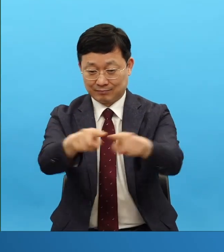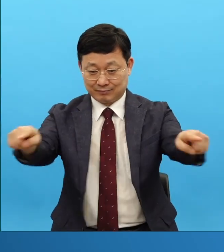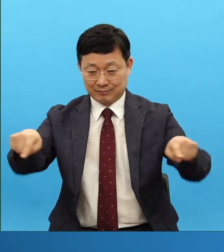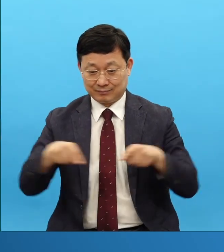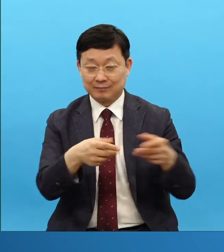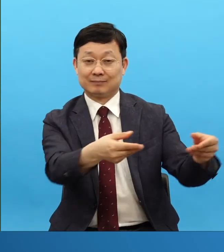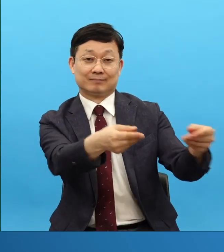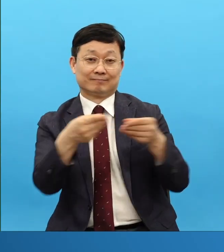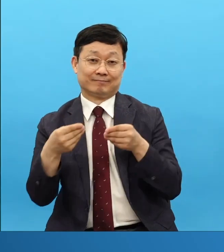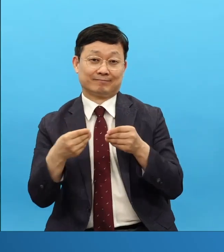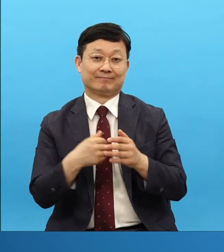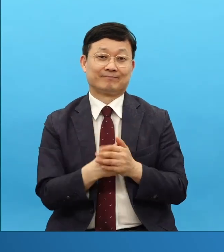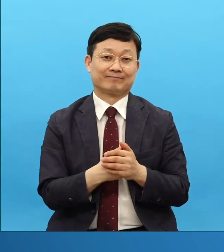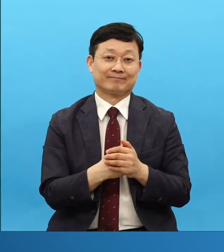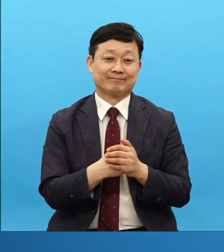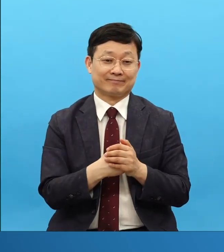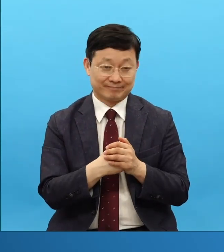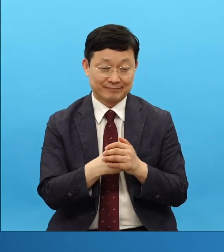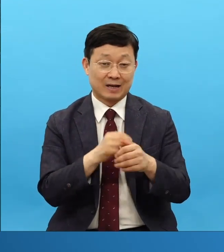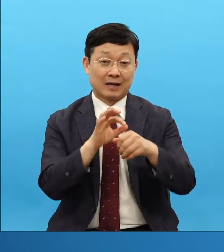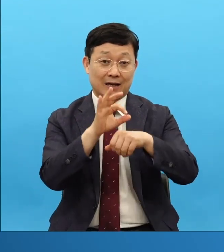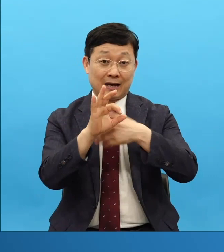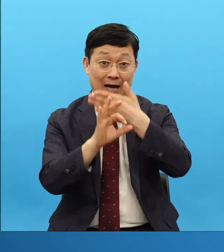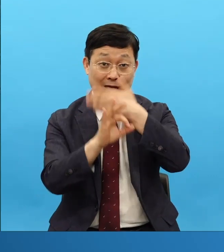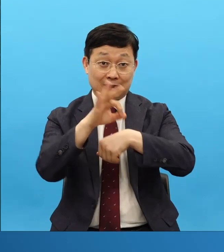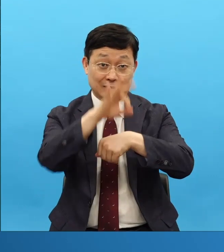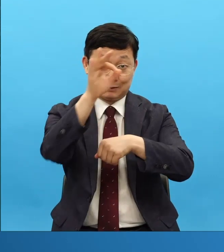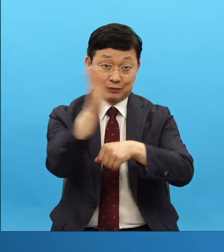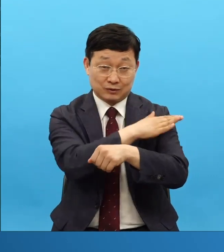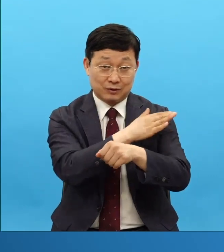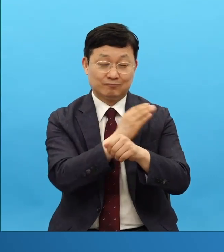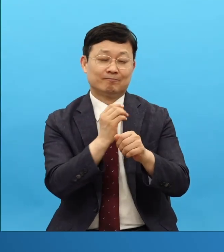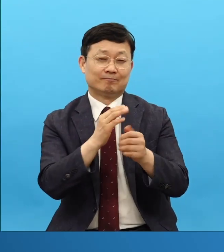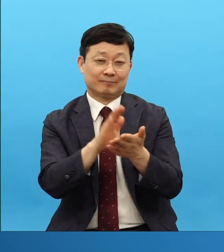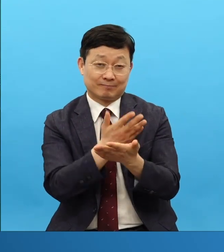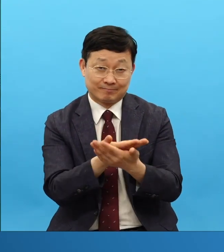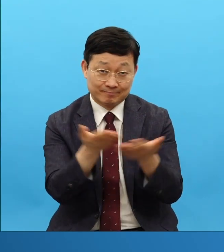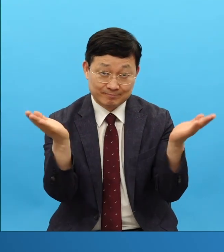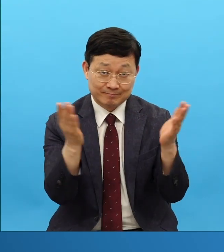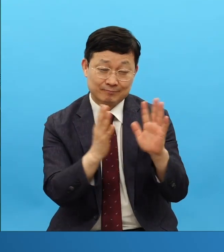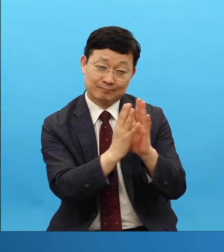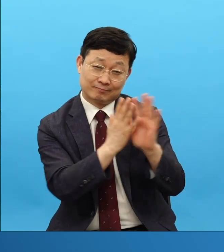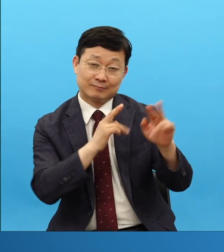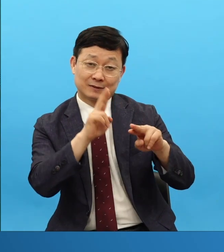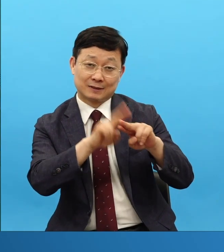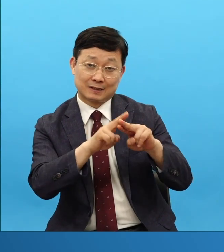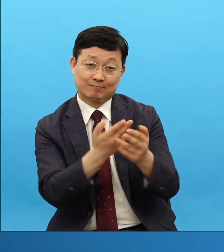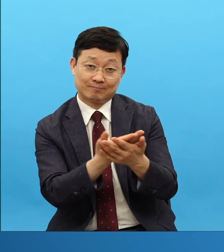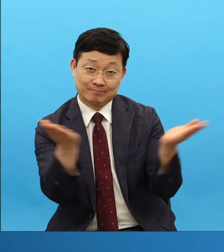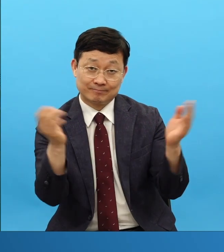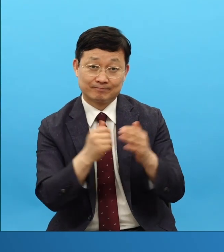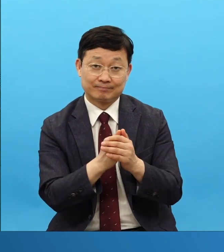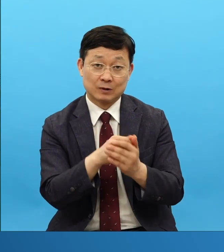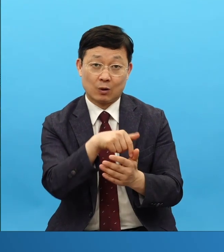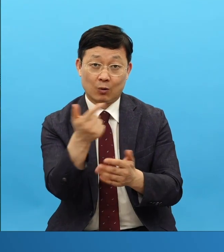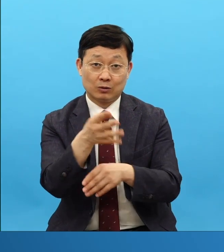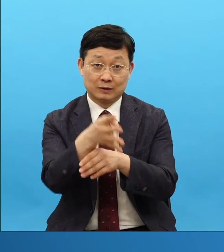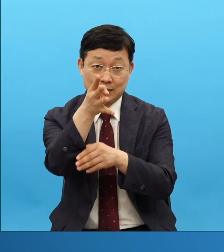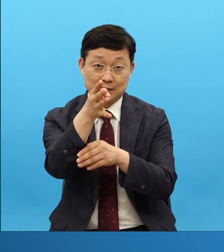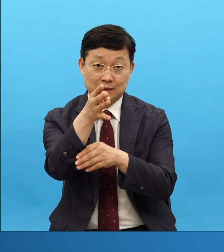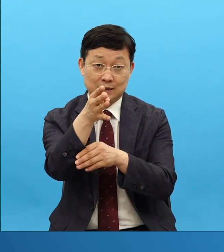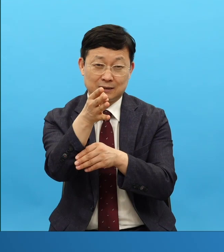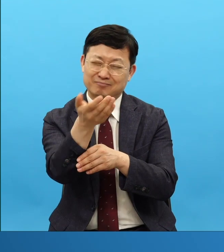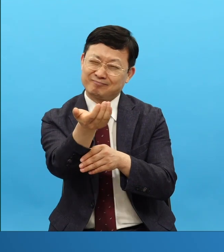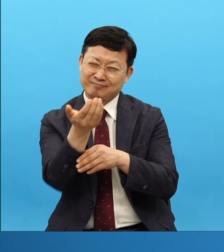시간은 오전 10시이며 팔찌 배부 순서대로 좌석 번호가 결정됩니다. 대회장 입장 시작 시간은 기존 오후 4시에서 1시간 당겨진